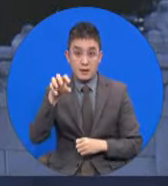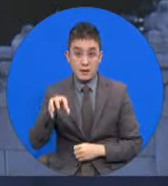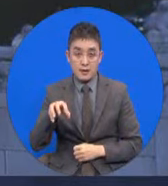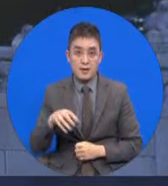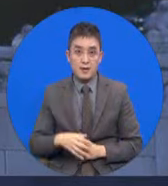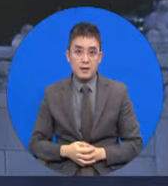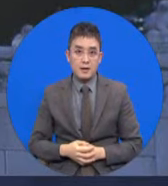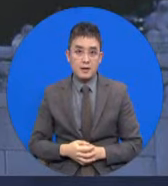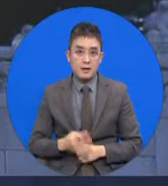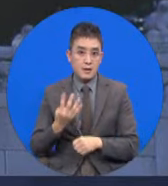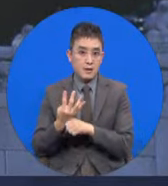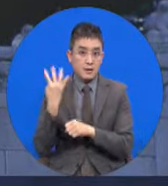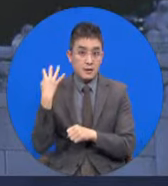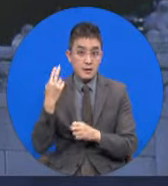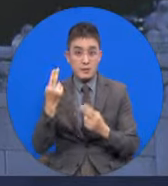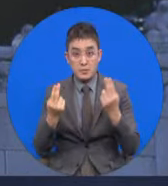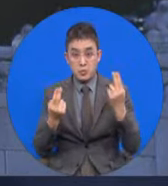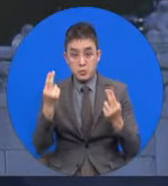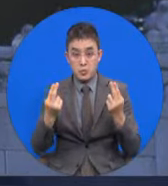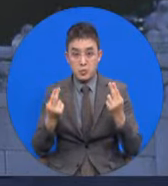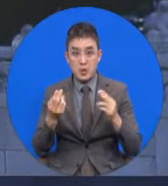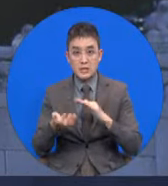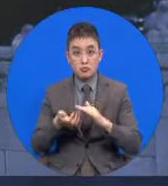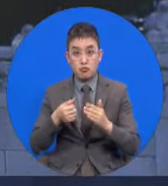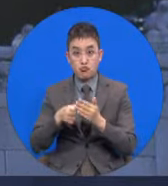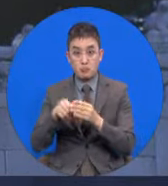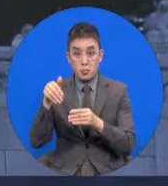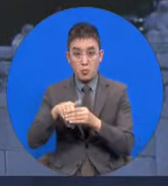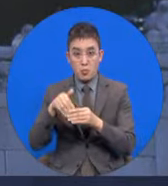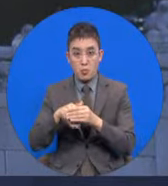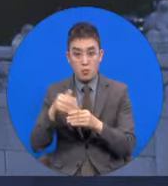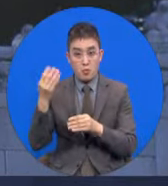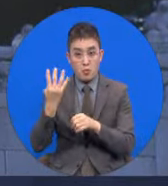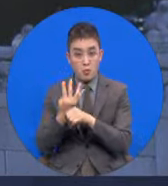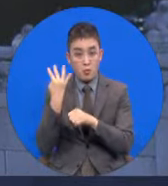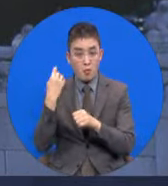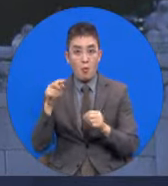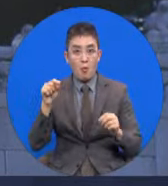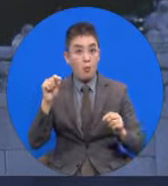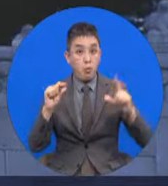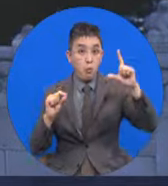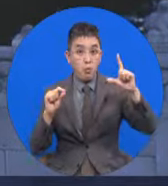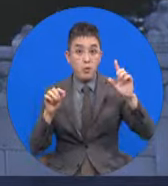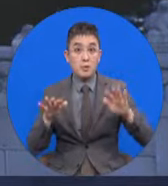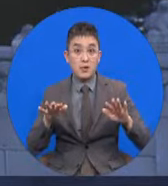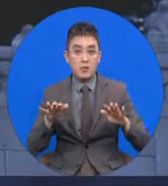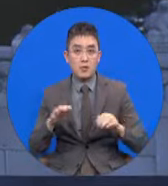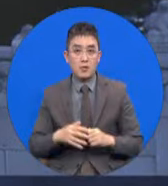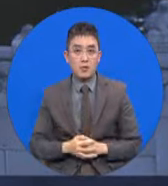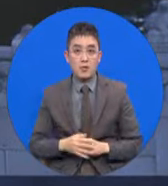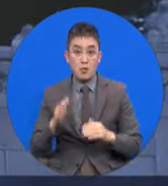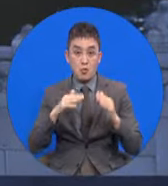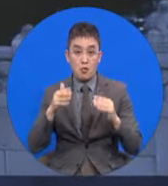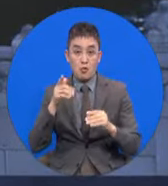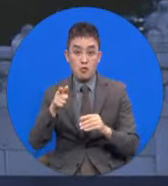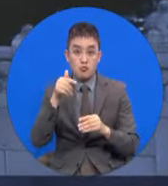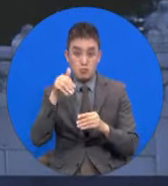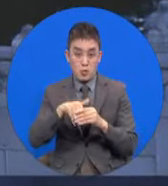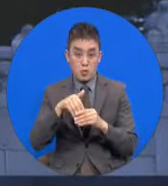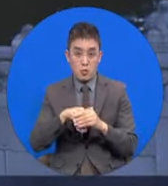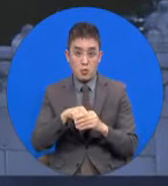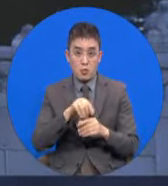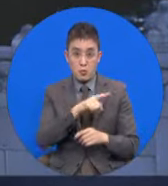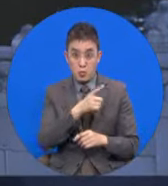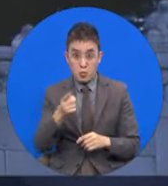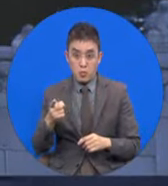지난 총선 대비 사전투표율 증가율도 1위를 했었거든요. 사전투표 결과가. 그런데 지금 본투표에서 강화 옹진 다음으로 계양구